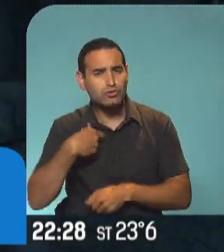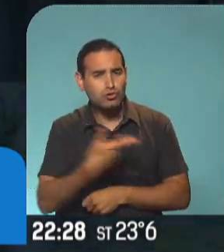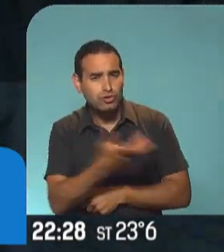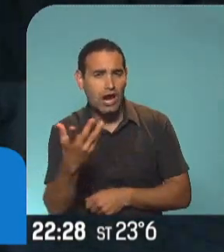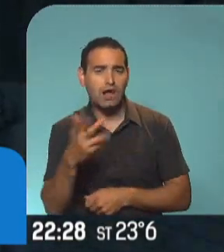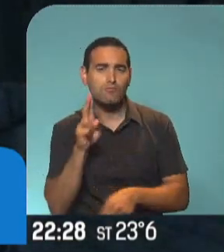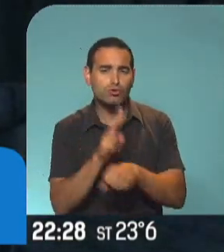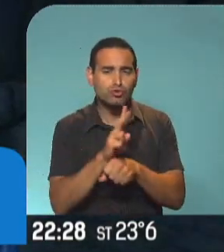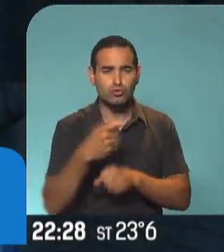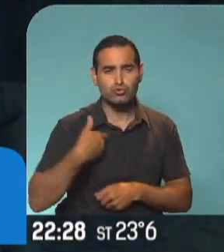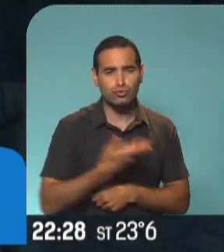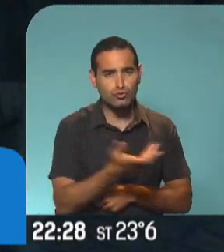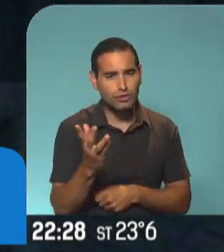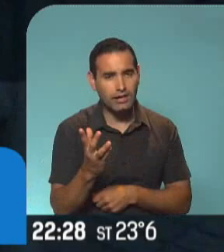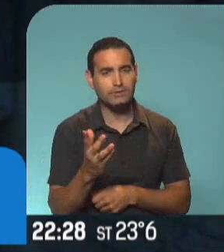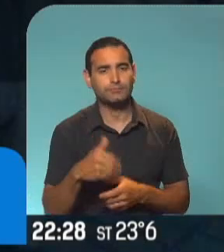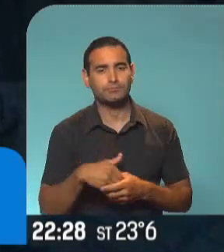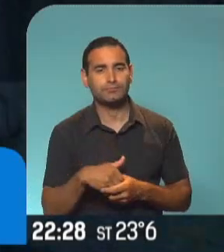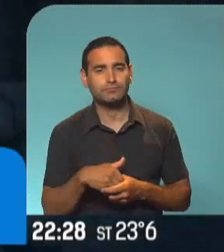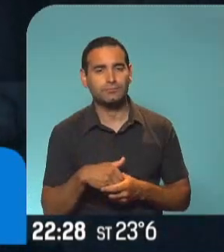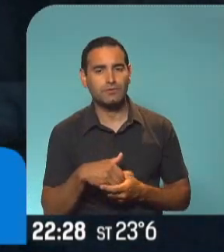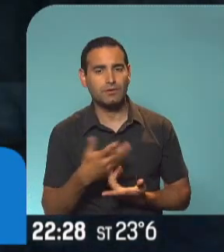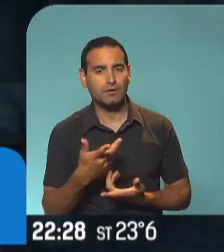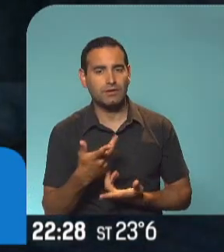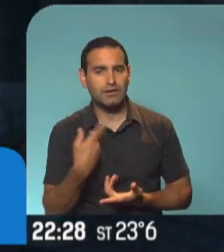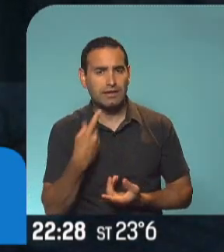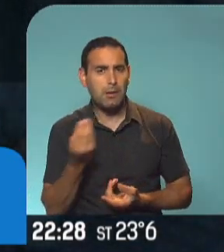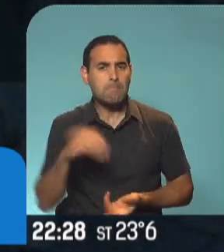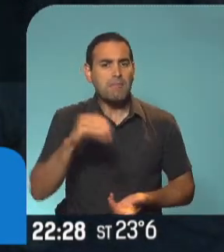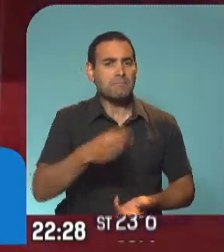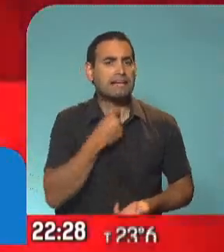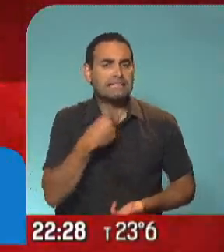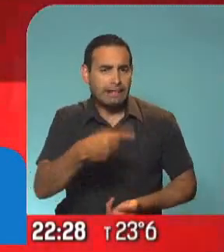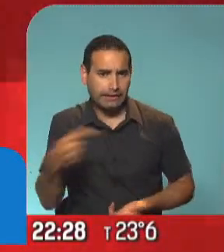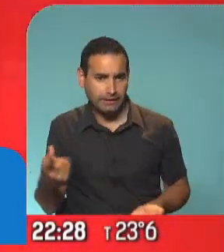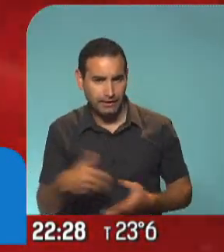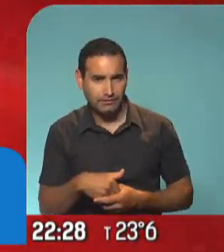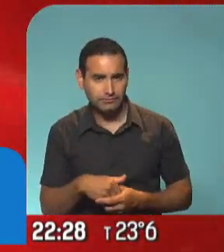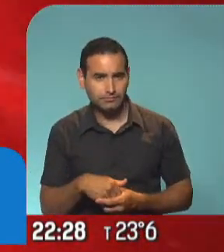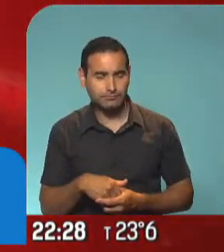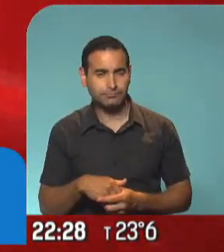la sécurité sociale, de la protection sociale. Jusqu'où il veut aller? Jusqu'où il veut aller?